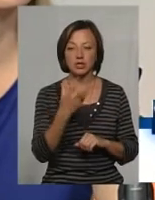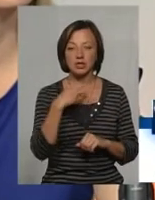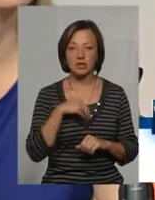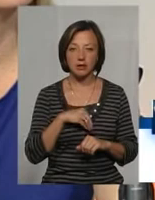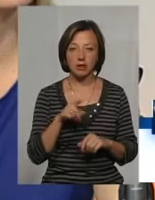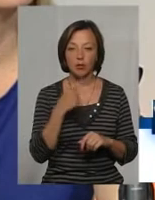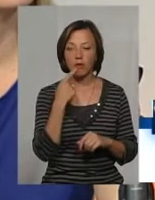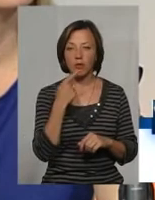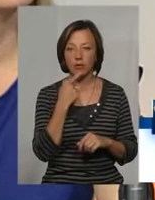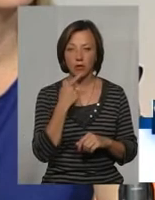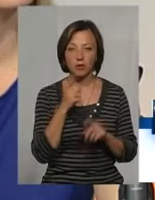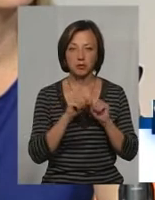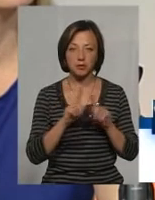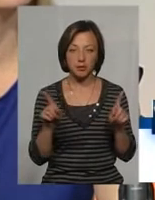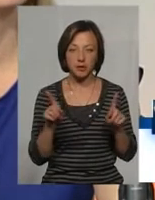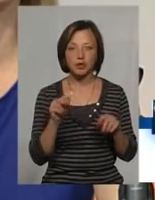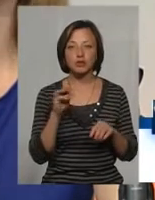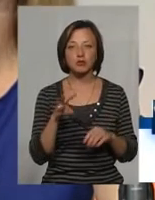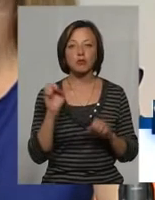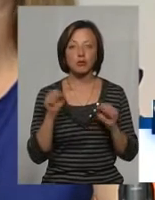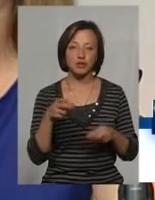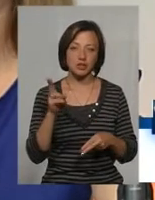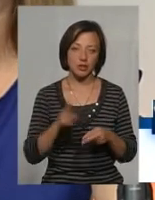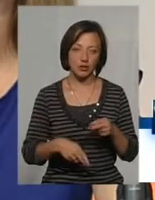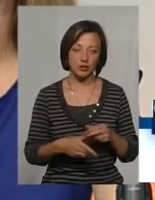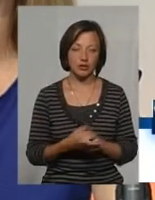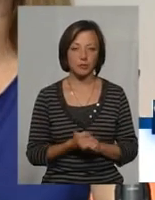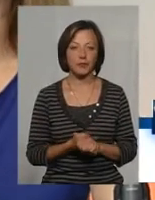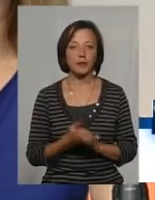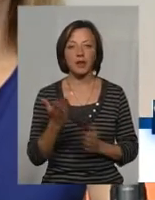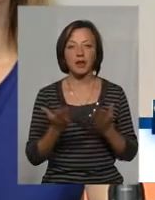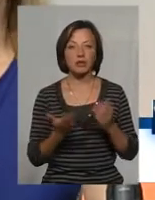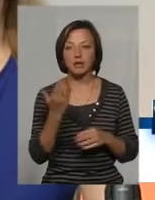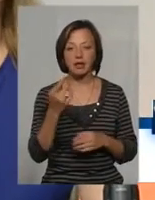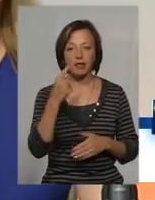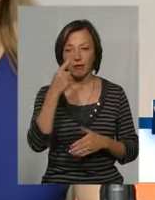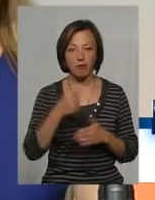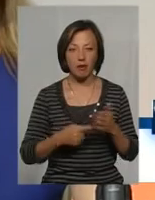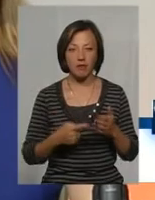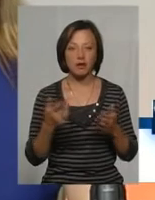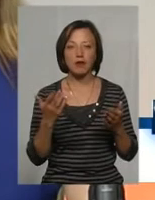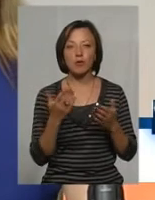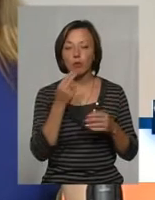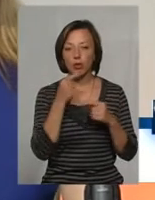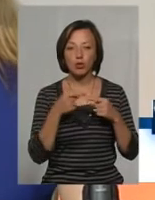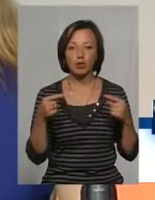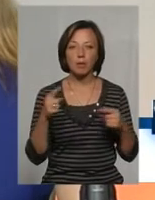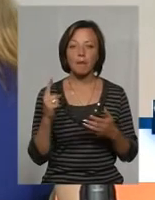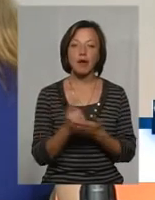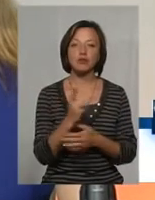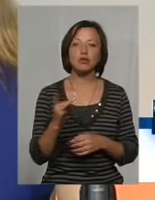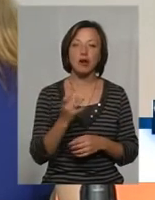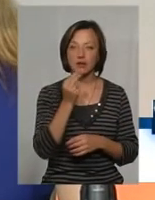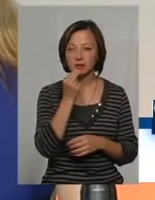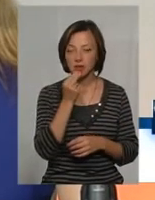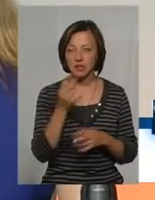або попробувавши екзотику, чим вона для нас може обернутися. Якщо ти не впевнений в тому продукті, чи перший раз його